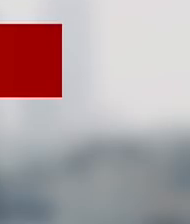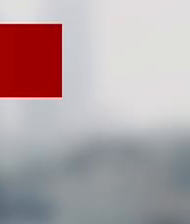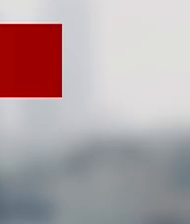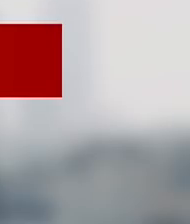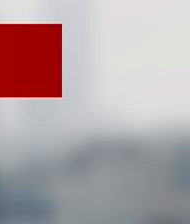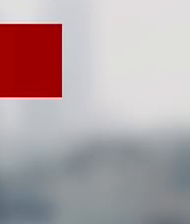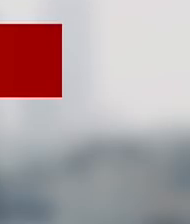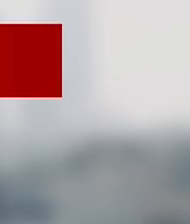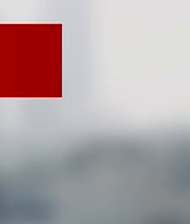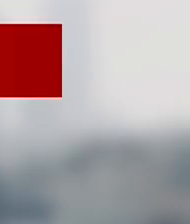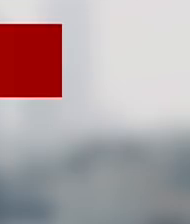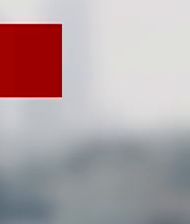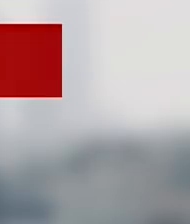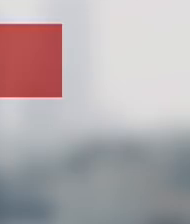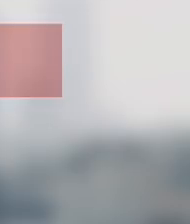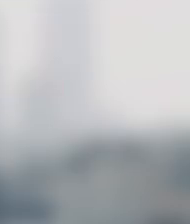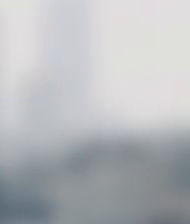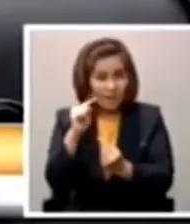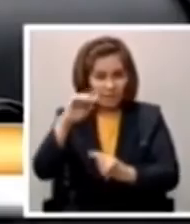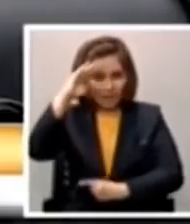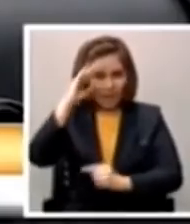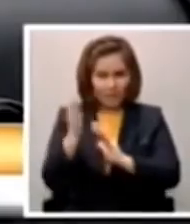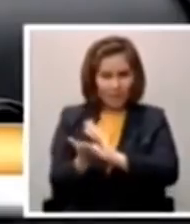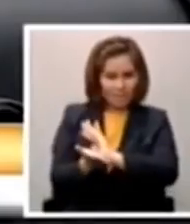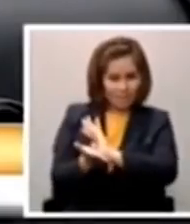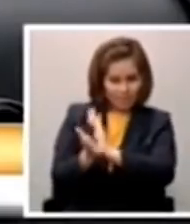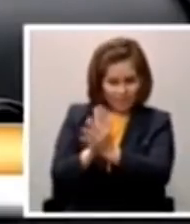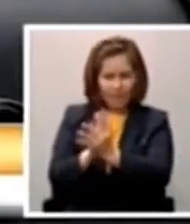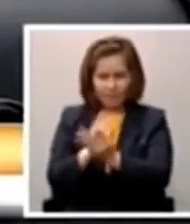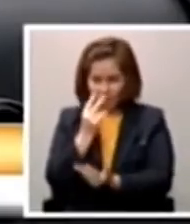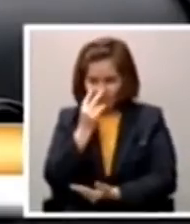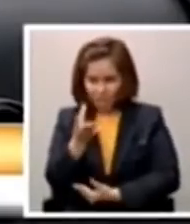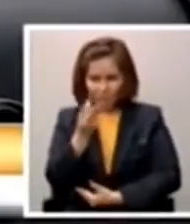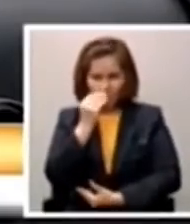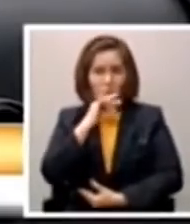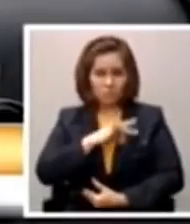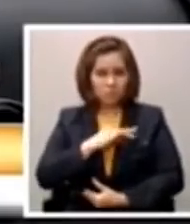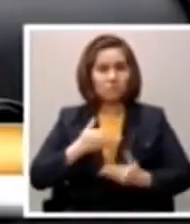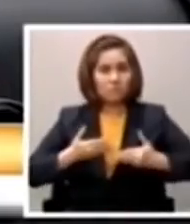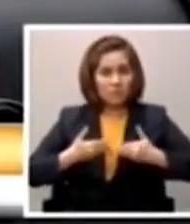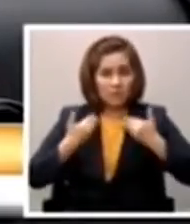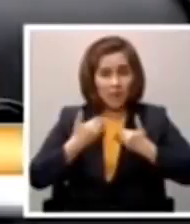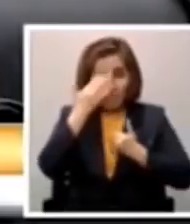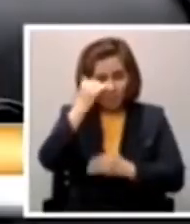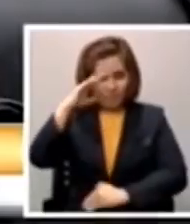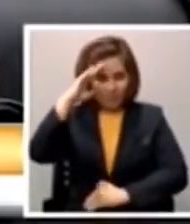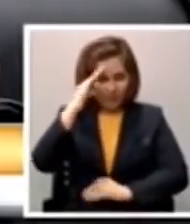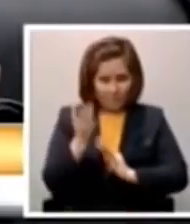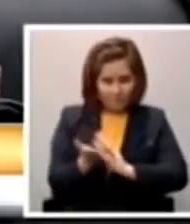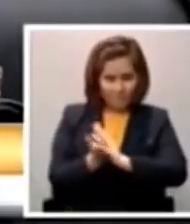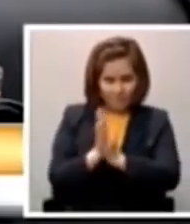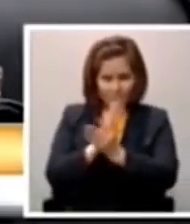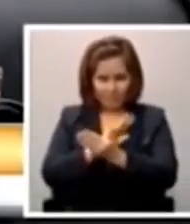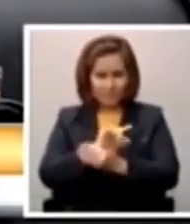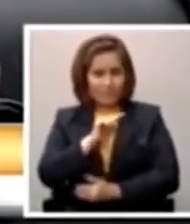ครับไปฟังพร้อมกันเลยครับ ผมดีใจครับที่ได้เห็นกองทัพได้ออกมาเคลื่อนไหวและก็แสดงท่